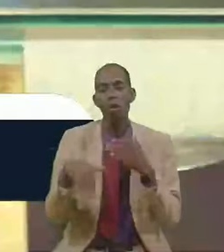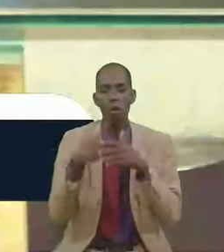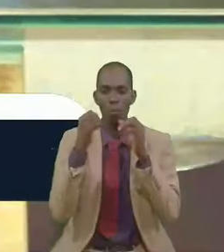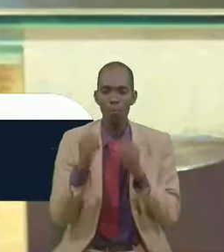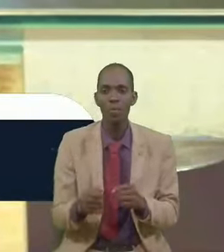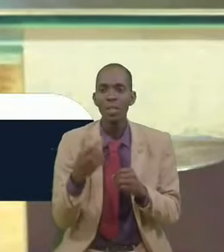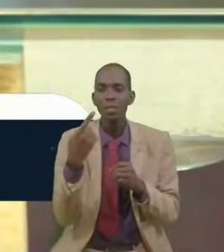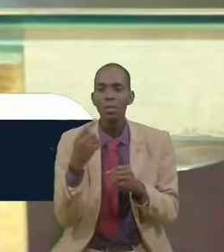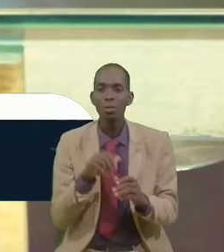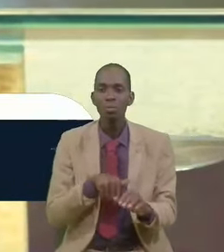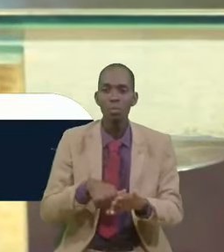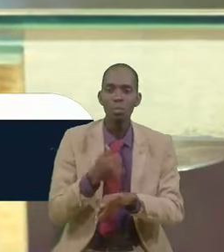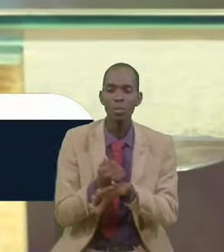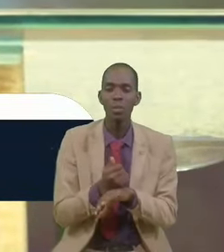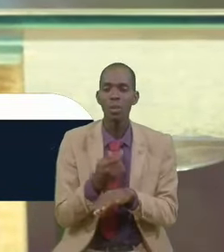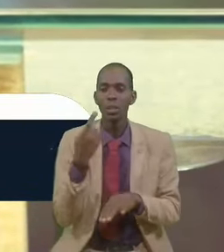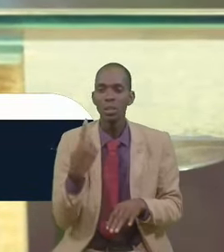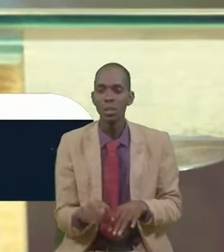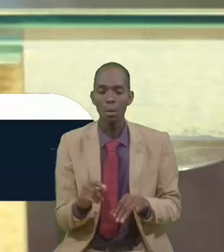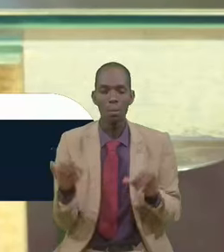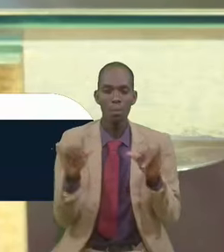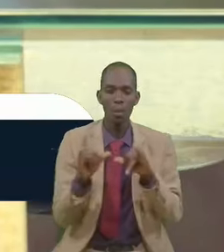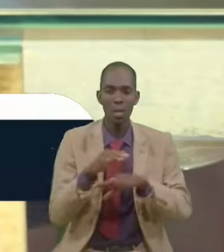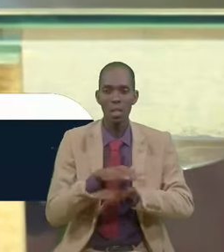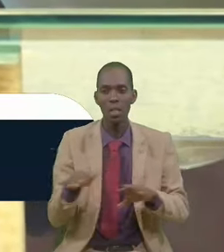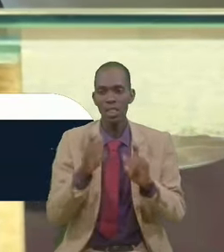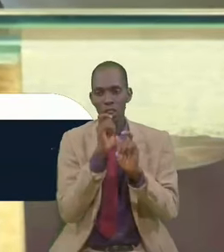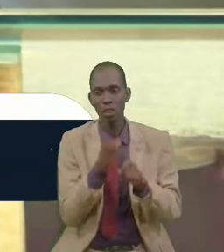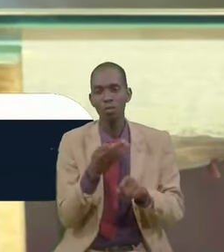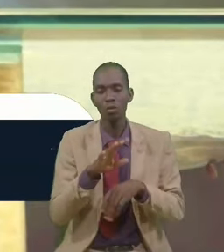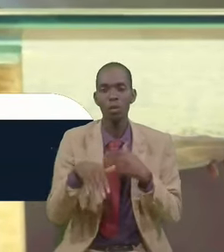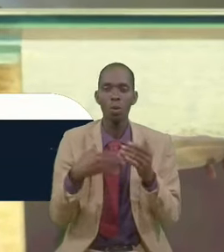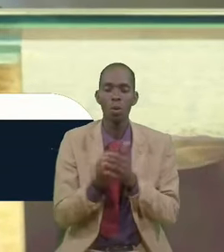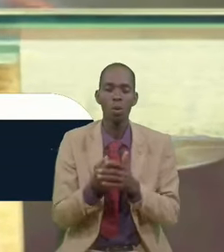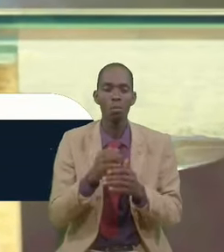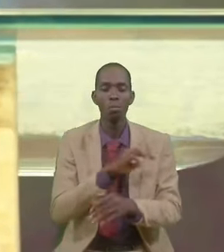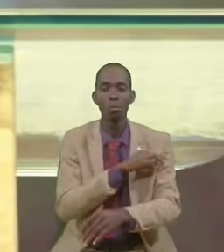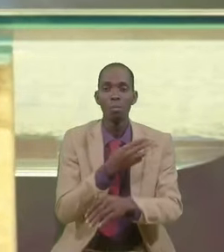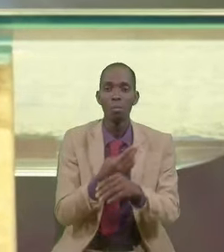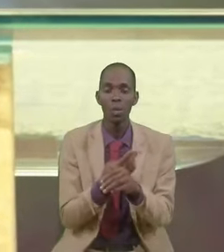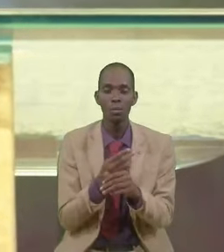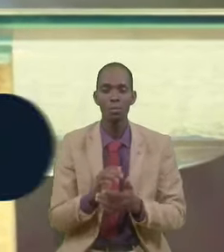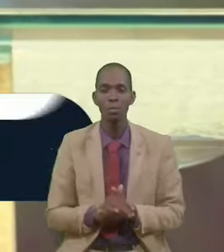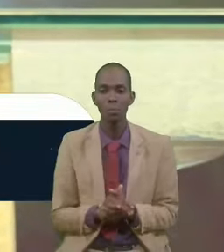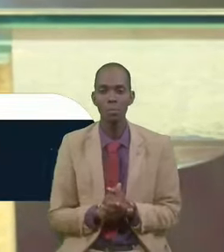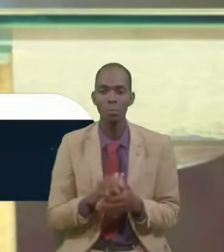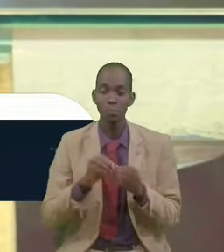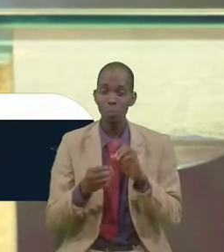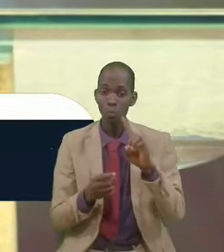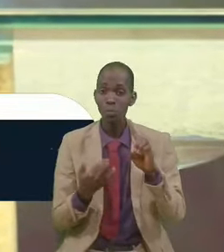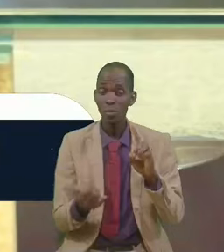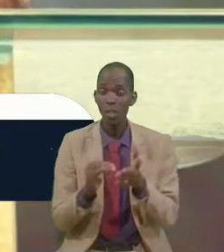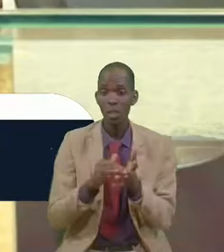dons incommensurables du Tout-Puissant. Alors, allons au premier point, c'est comprendre la